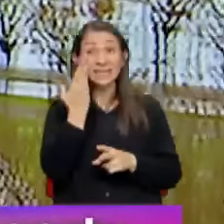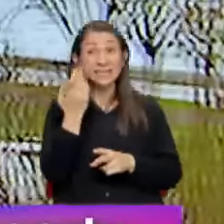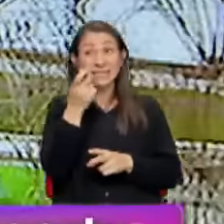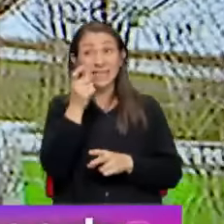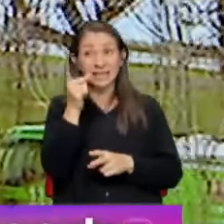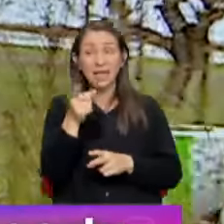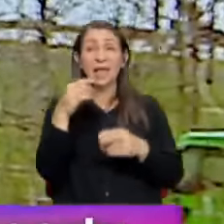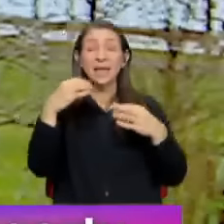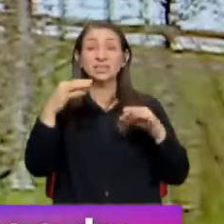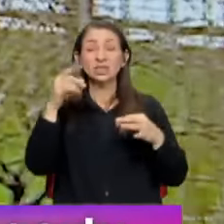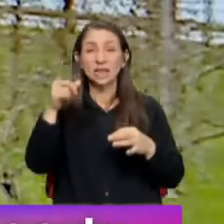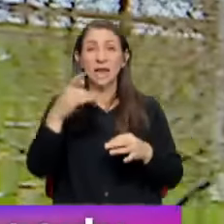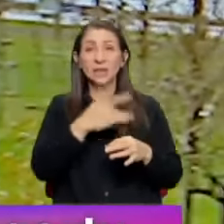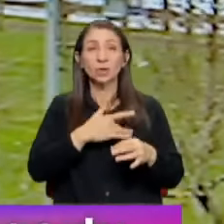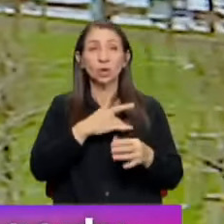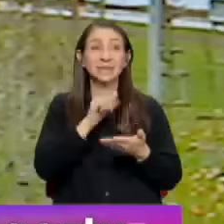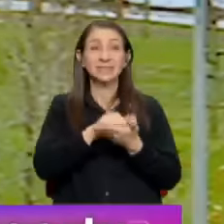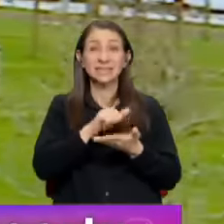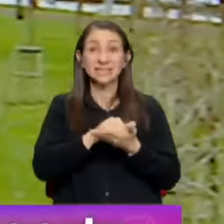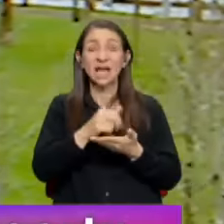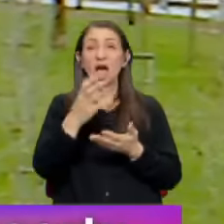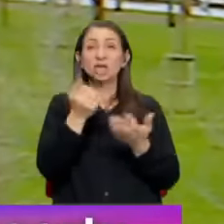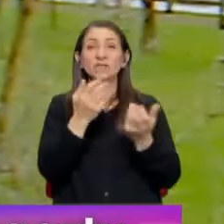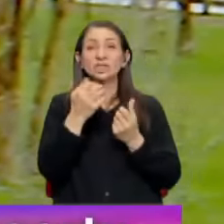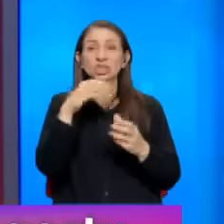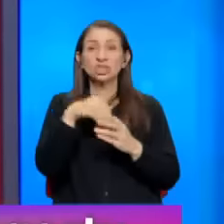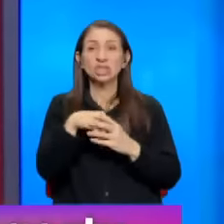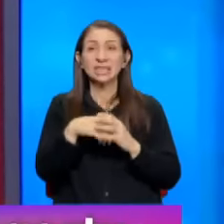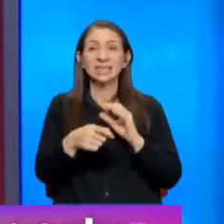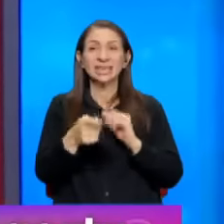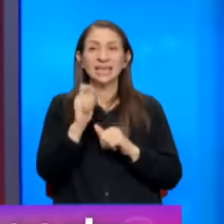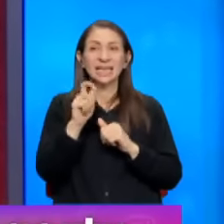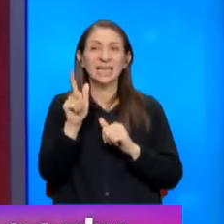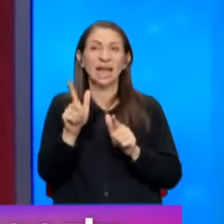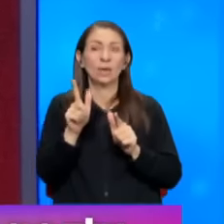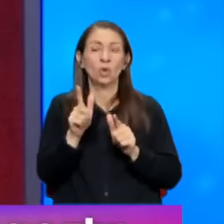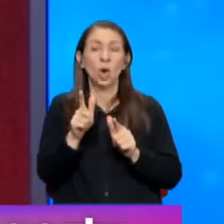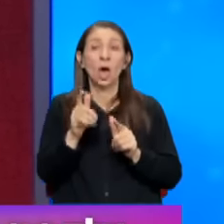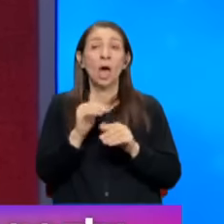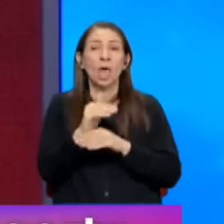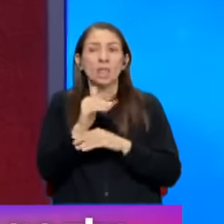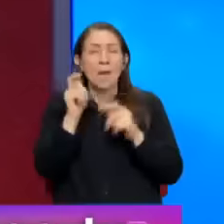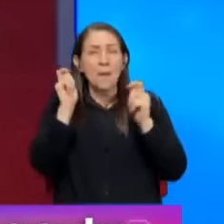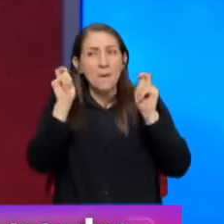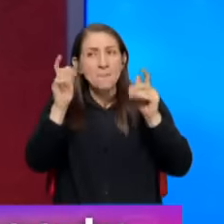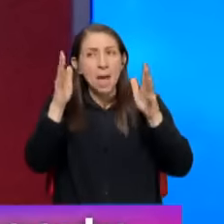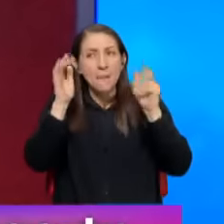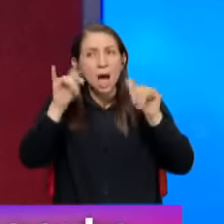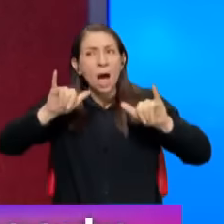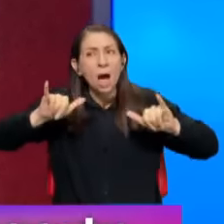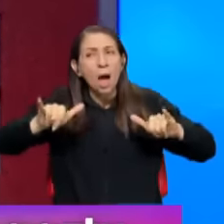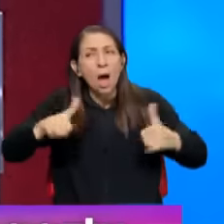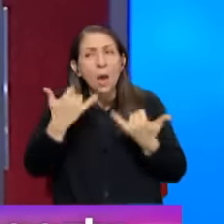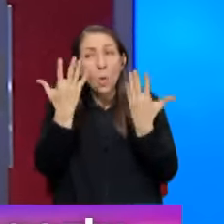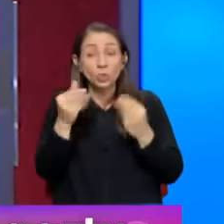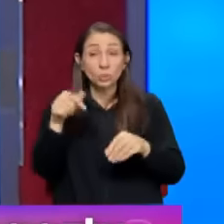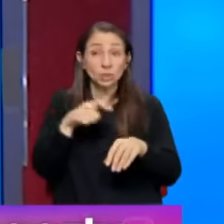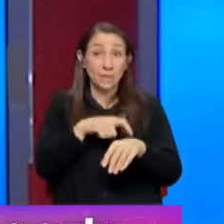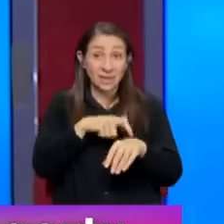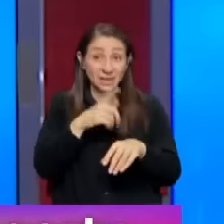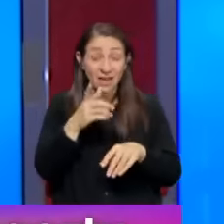izleyin. Eskişehir Anadolu Gazetesi, alışveriş için kredi gerekiyor. Hayat pahalılığının derinden hissedildiği bu